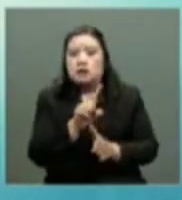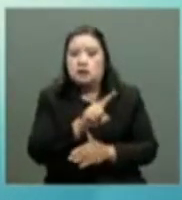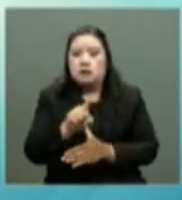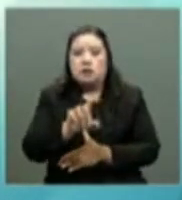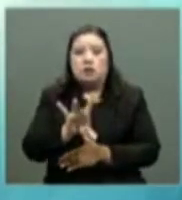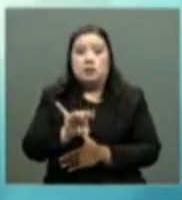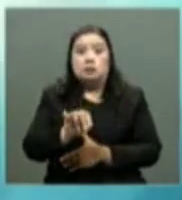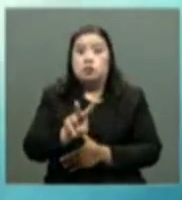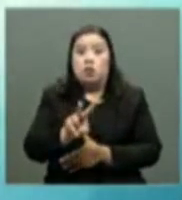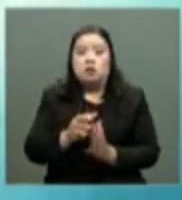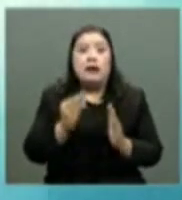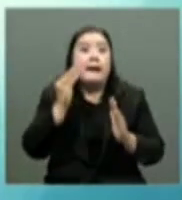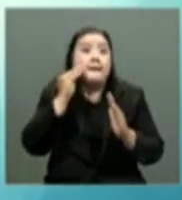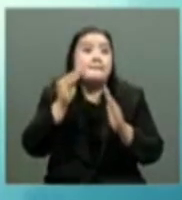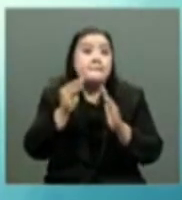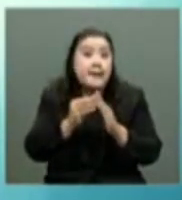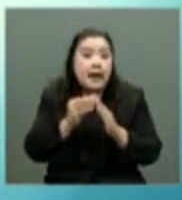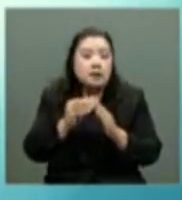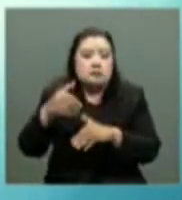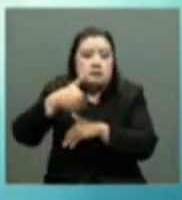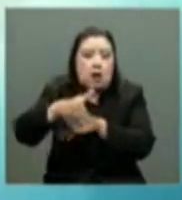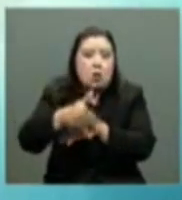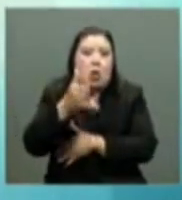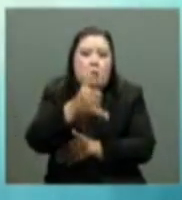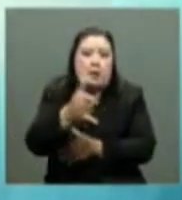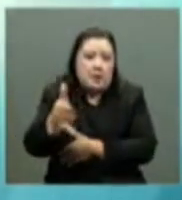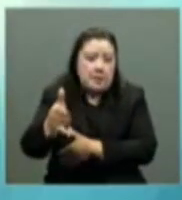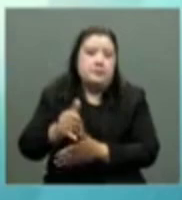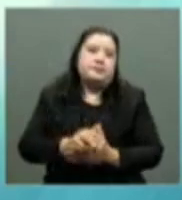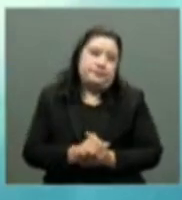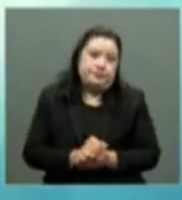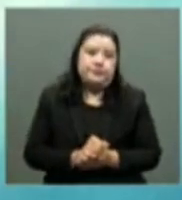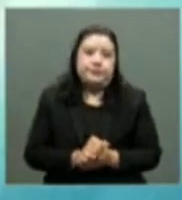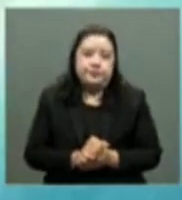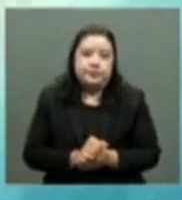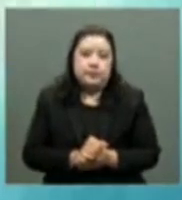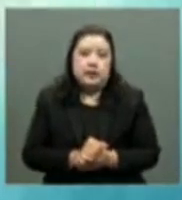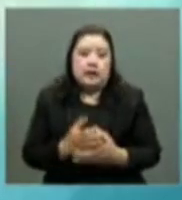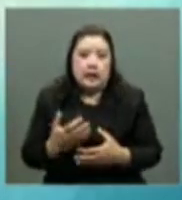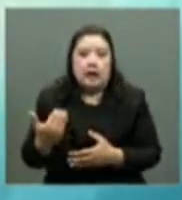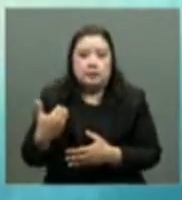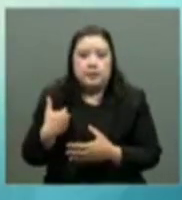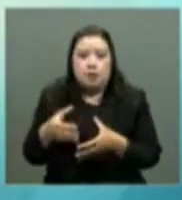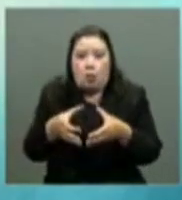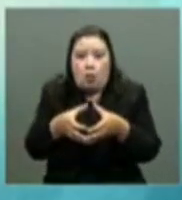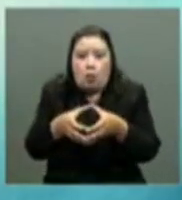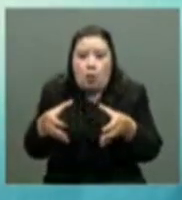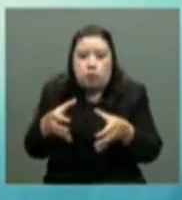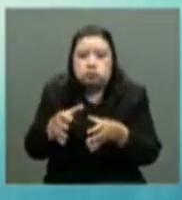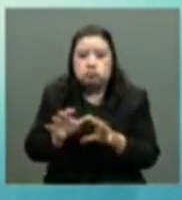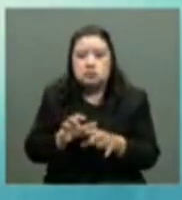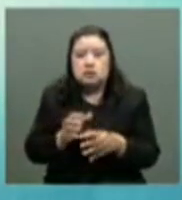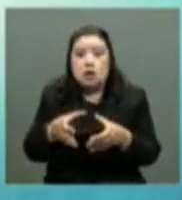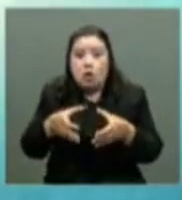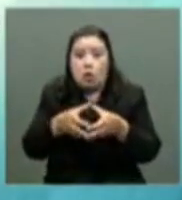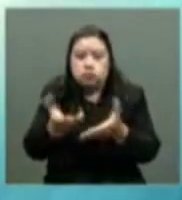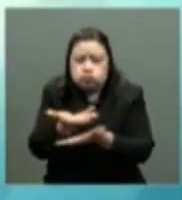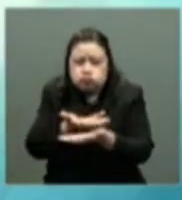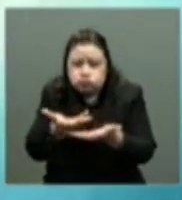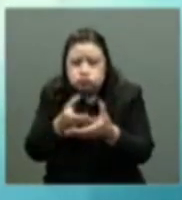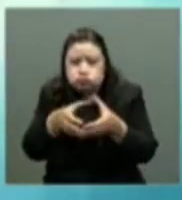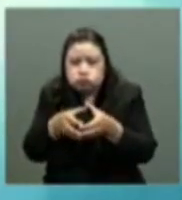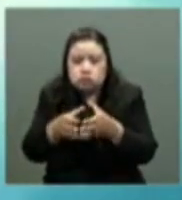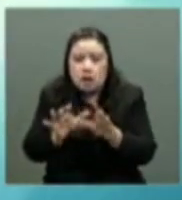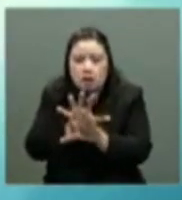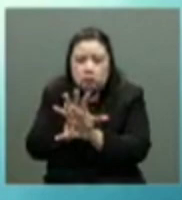182ในการออกนอกเคหสถานนะครับแล้วก็แต่ว่ามั่วสุมชุมนุมมั่วรวมกลุ่ม